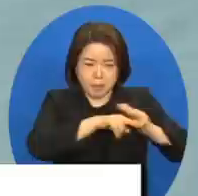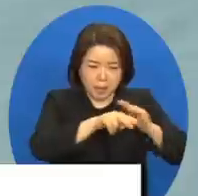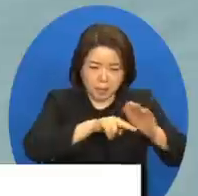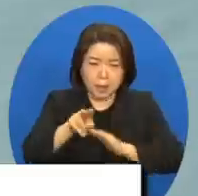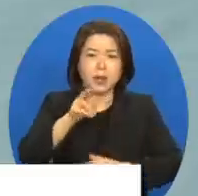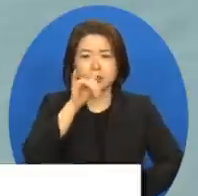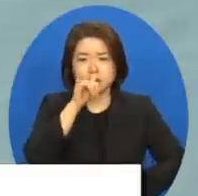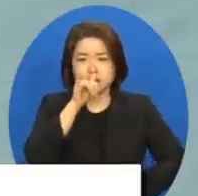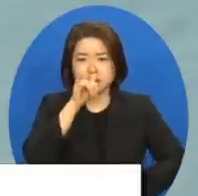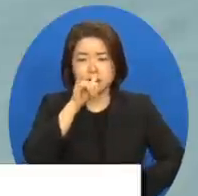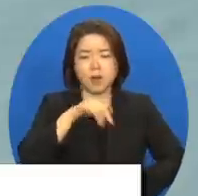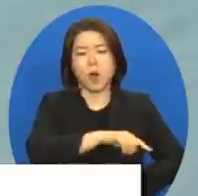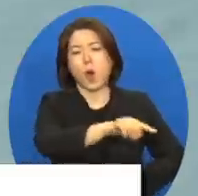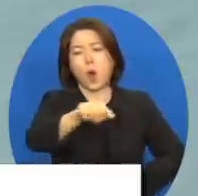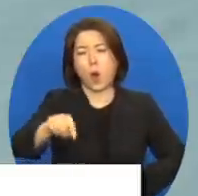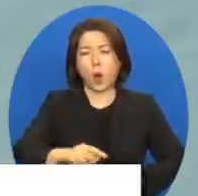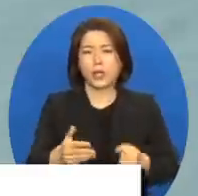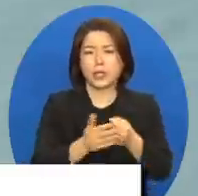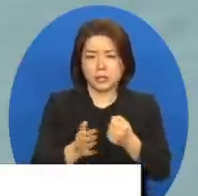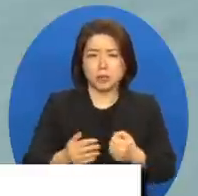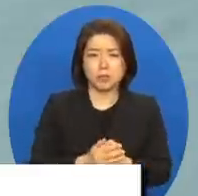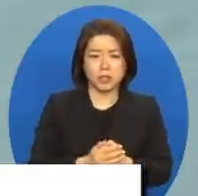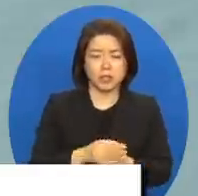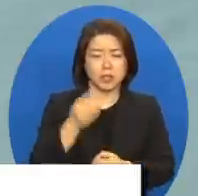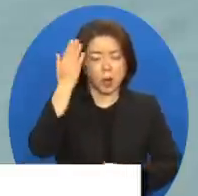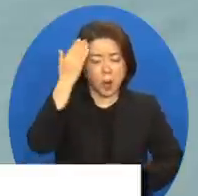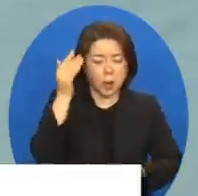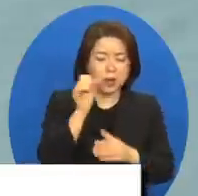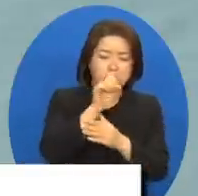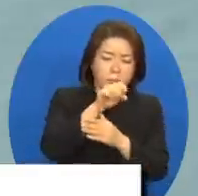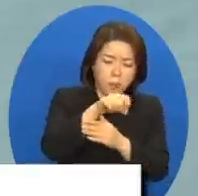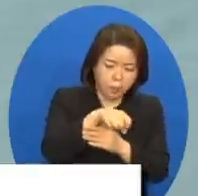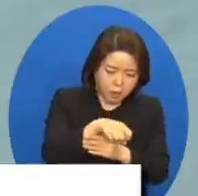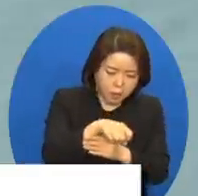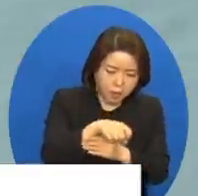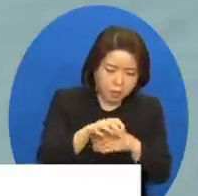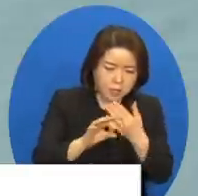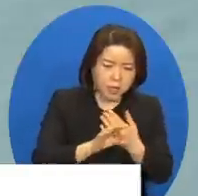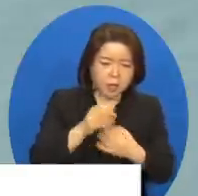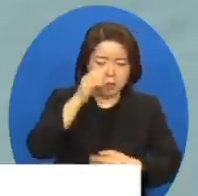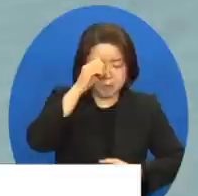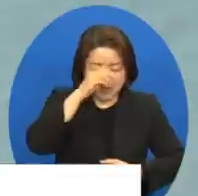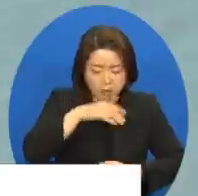그런 분들이니까 그분들은 그냥 고개만 숙이면 눈물인 거예요.